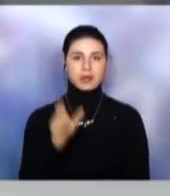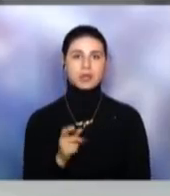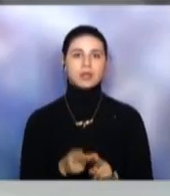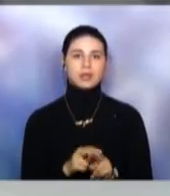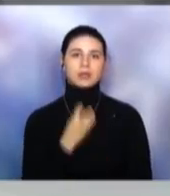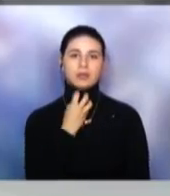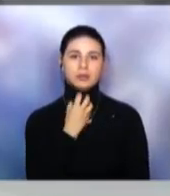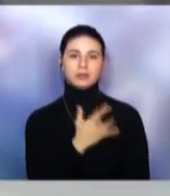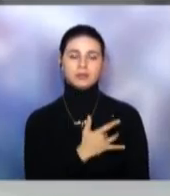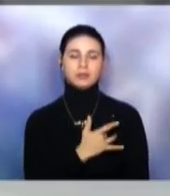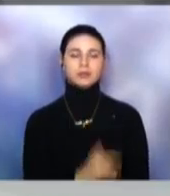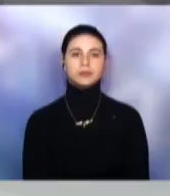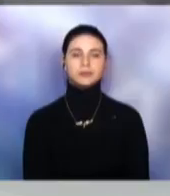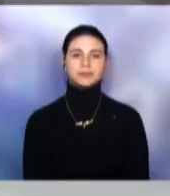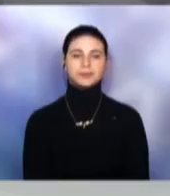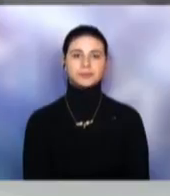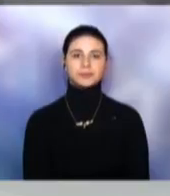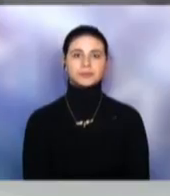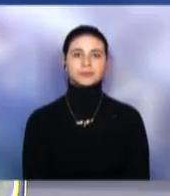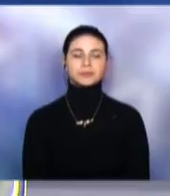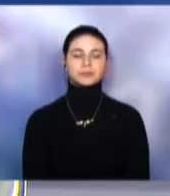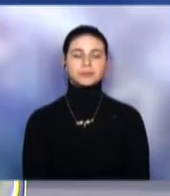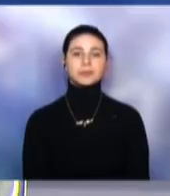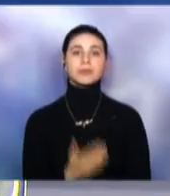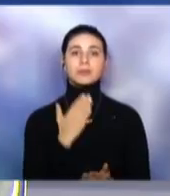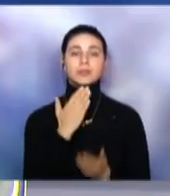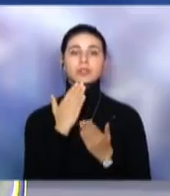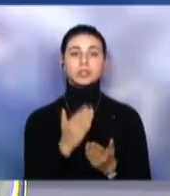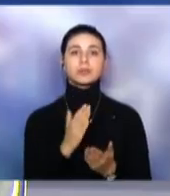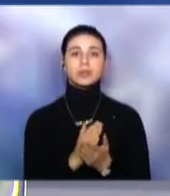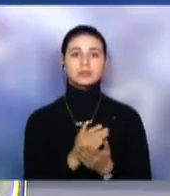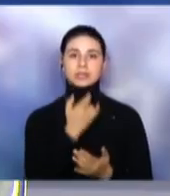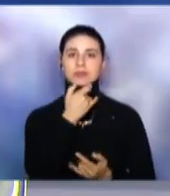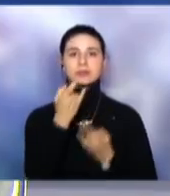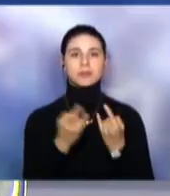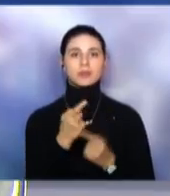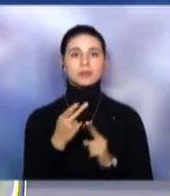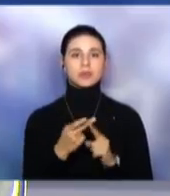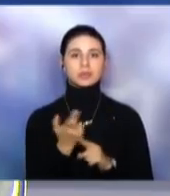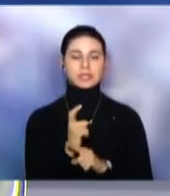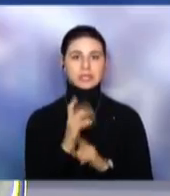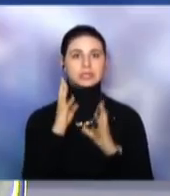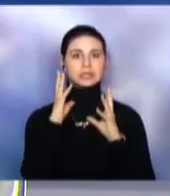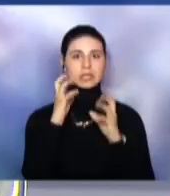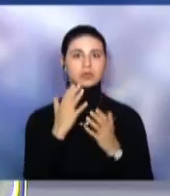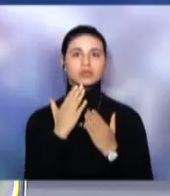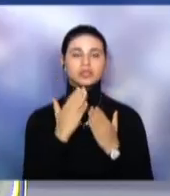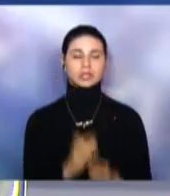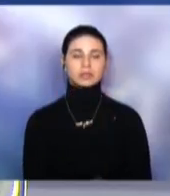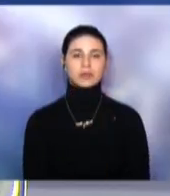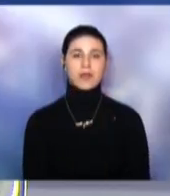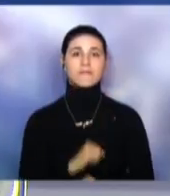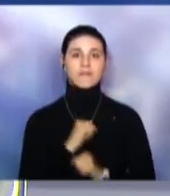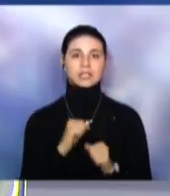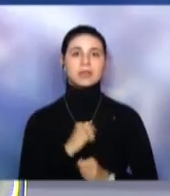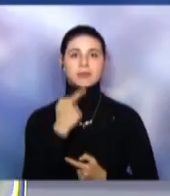და სპეციფიკური ჩივილიც. კი ბატონო. და კითხვა, რომელიც აქვს ჩვენს მაყურებელს, საკმაოდ სერიოზული კითხვა, ბატონო კახა, მე